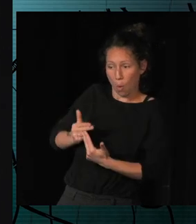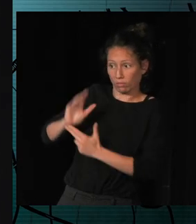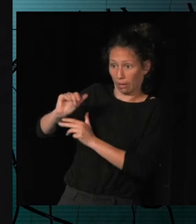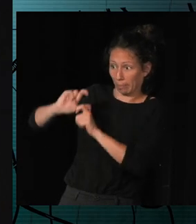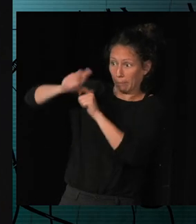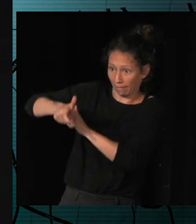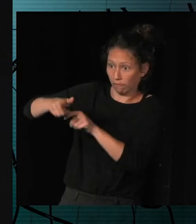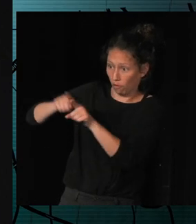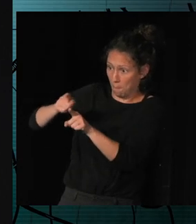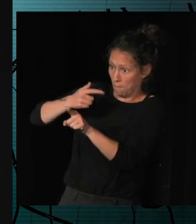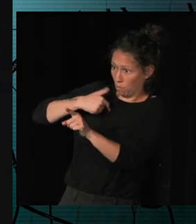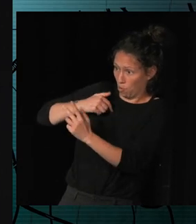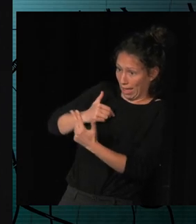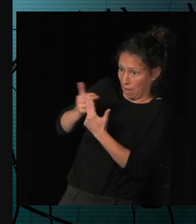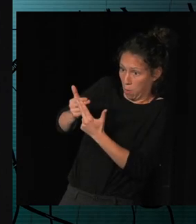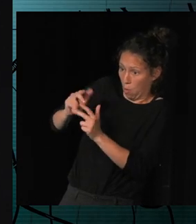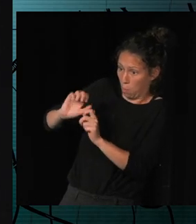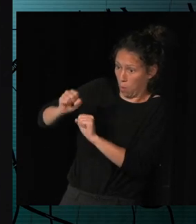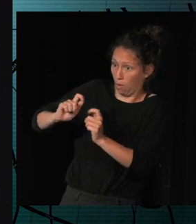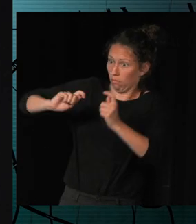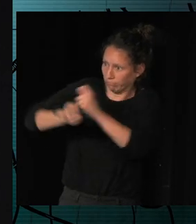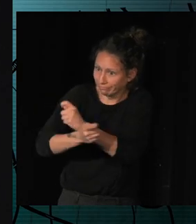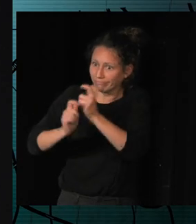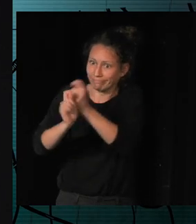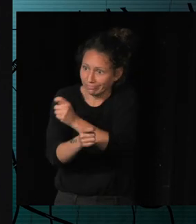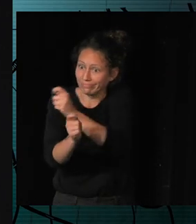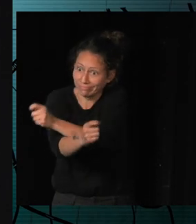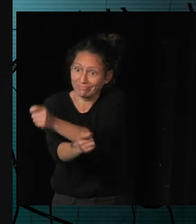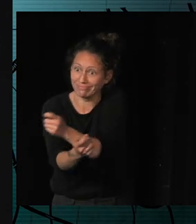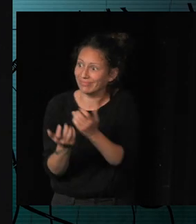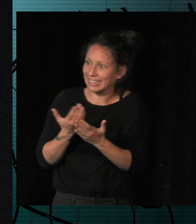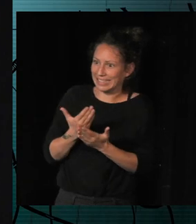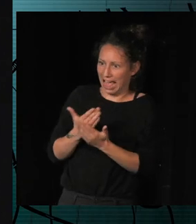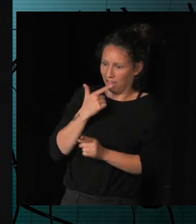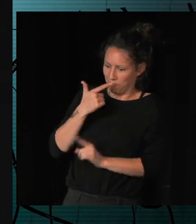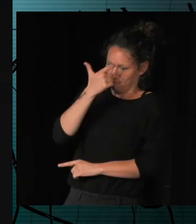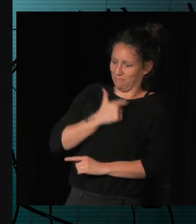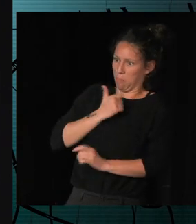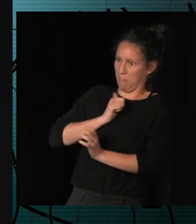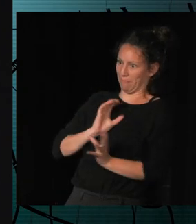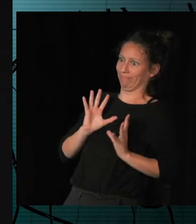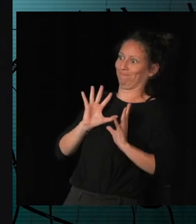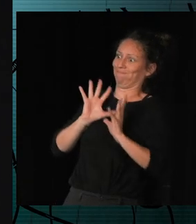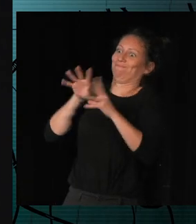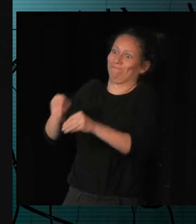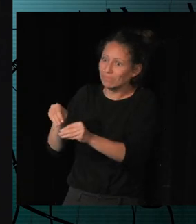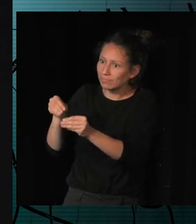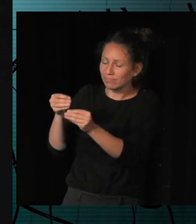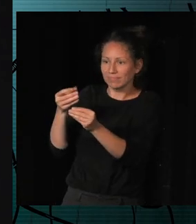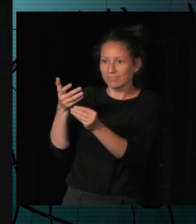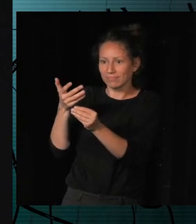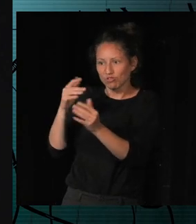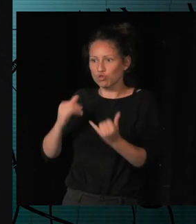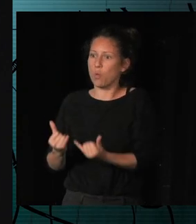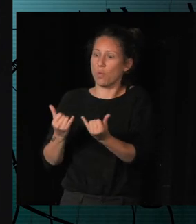jeu dans les décors dans les la coutrement des personnages qu'on va rencontrer et cette personnalisation de l'expérience elle est super intéressante d'ailleurs le